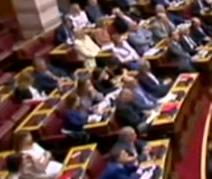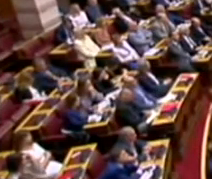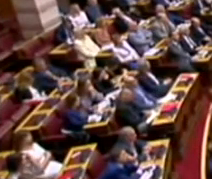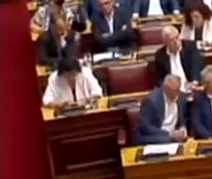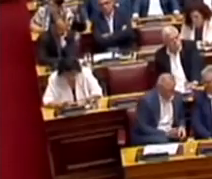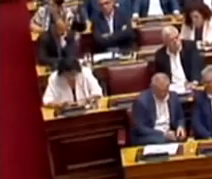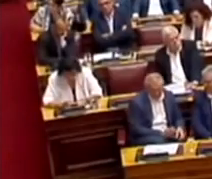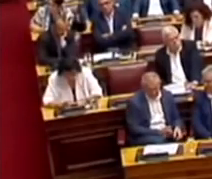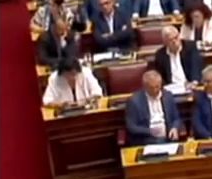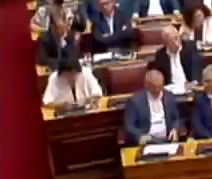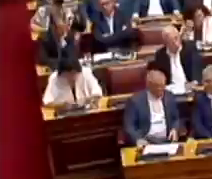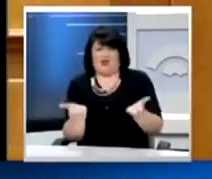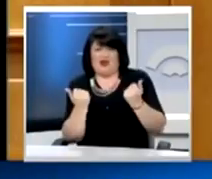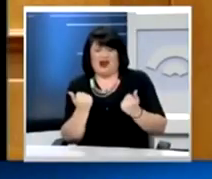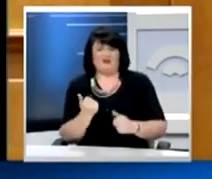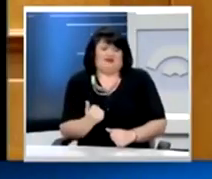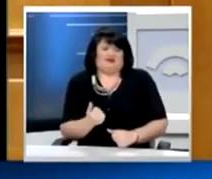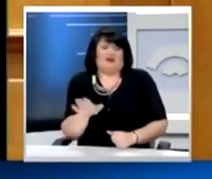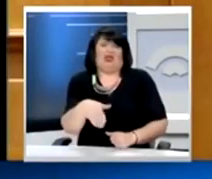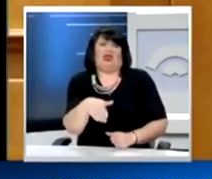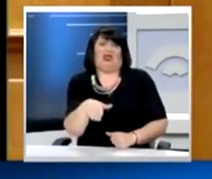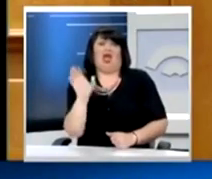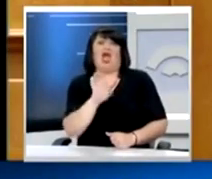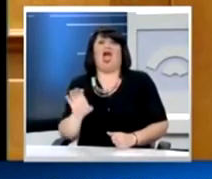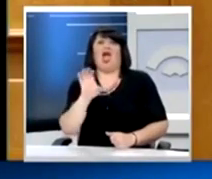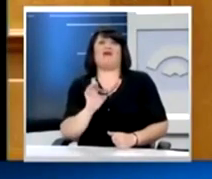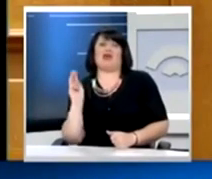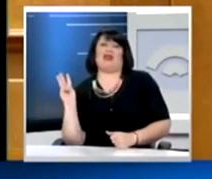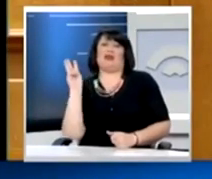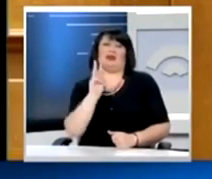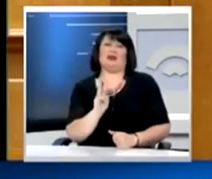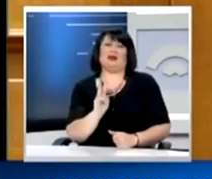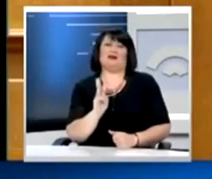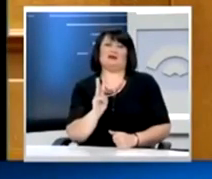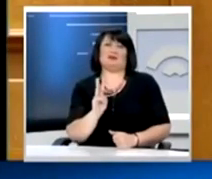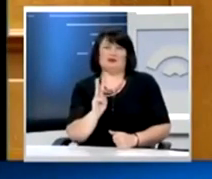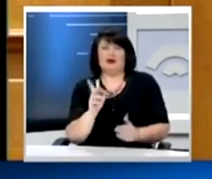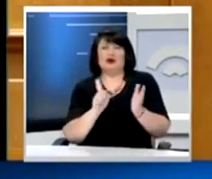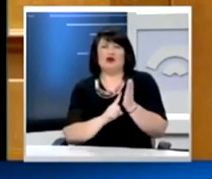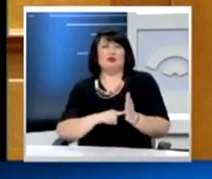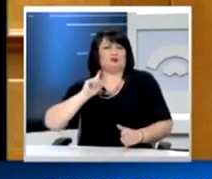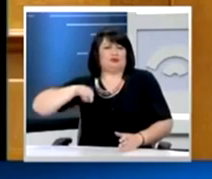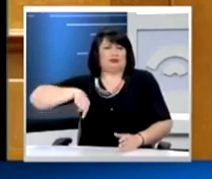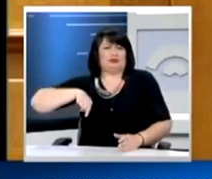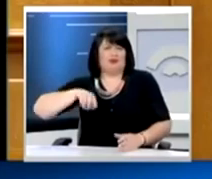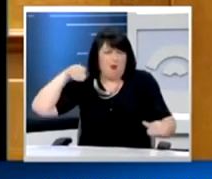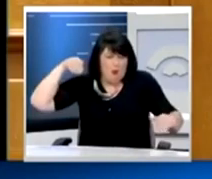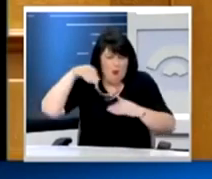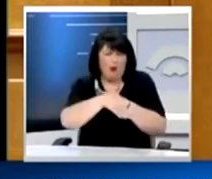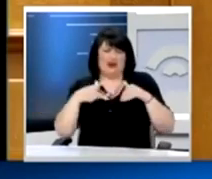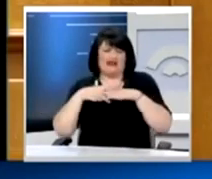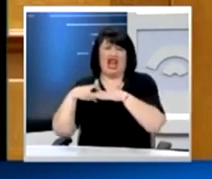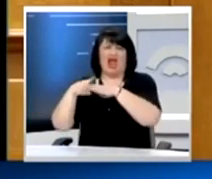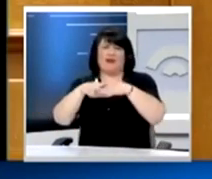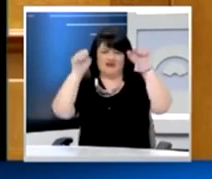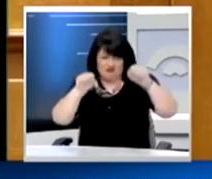кампања за автентичната грчка Македонија. Ова го кажав и ќе го сторам тоа. Иако господине Ципрас не сакате да дадете поддршка бидејќи сметате